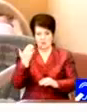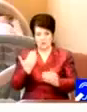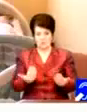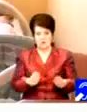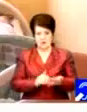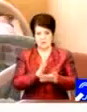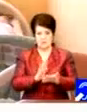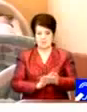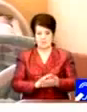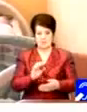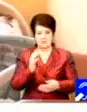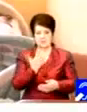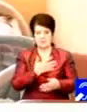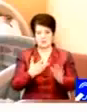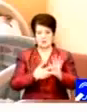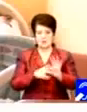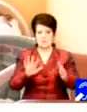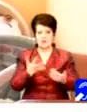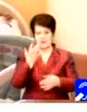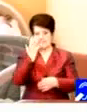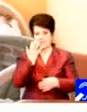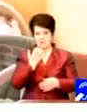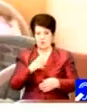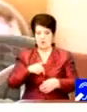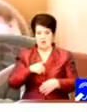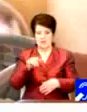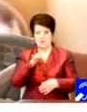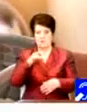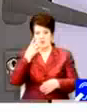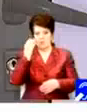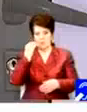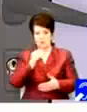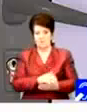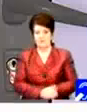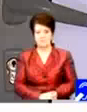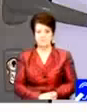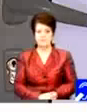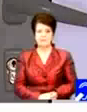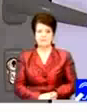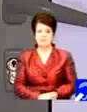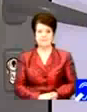s-au înregistrat 358 de cazuri de rujeolă în Republica Moldova.